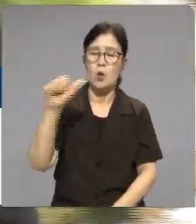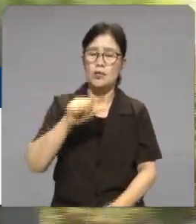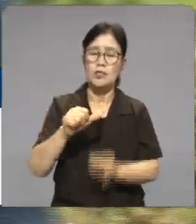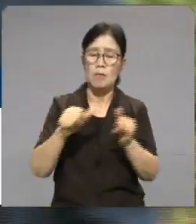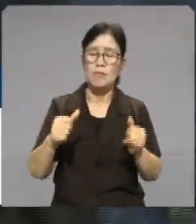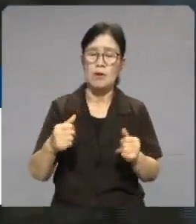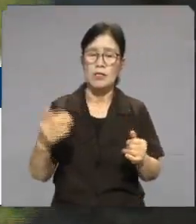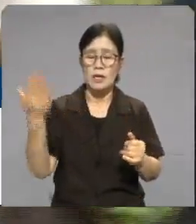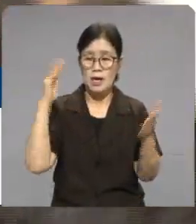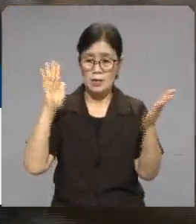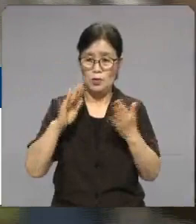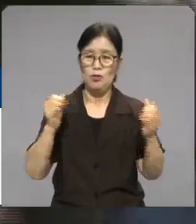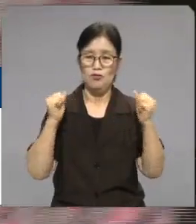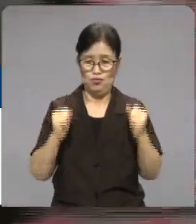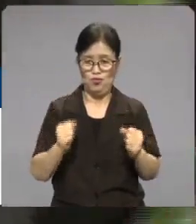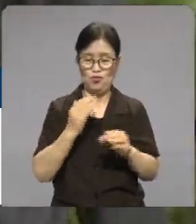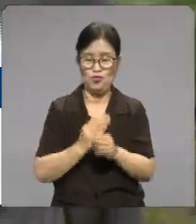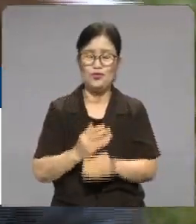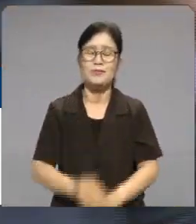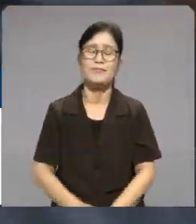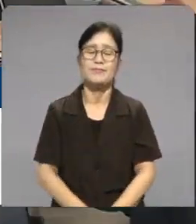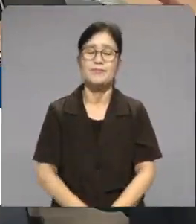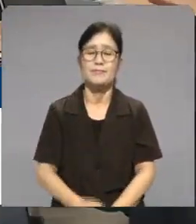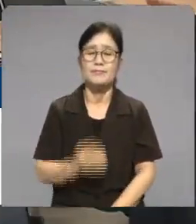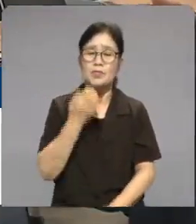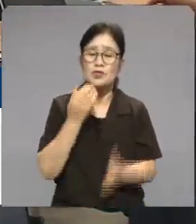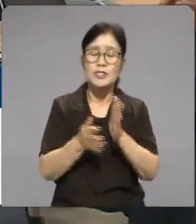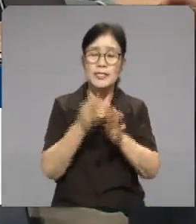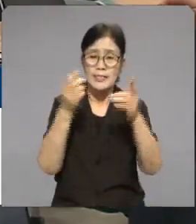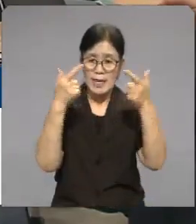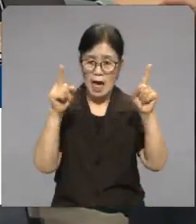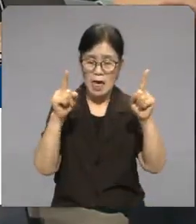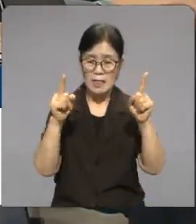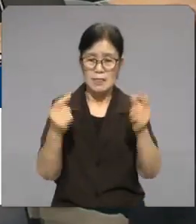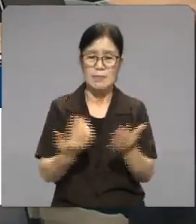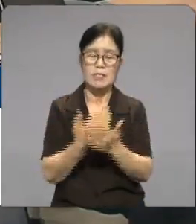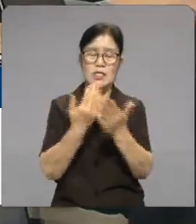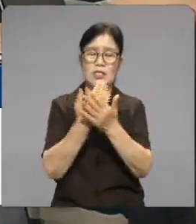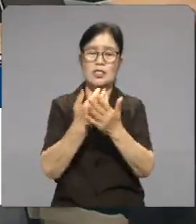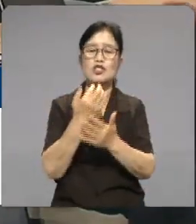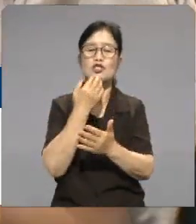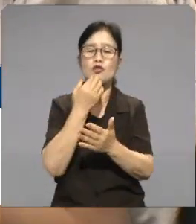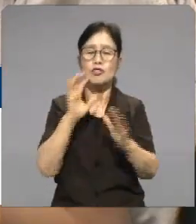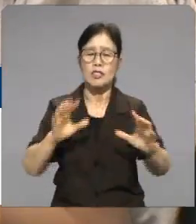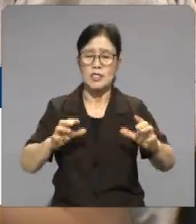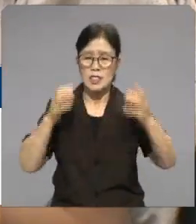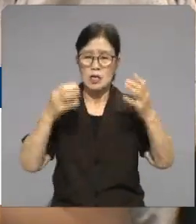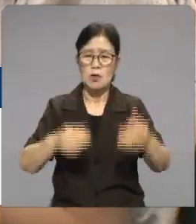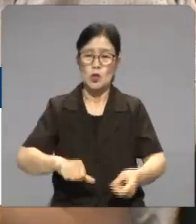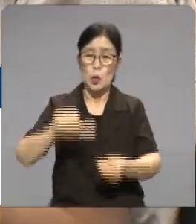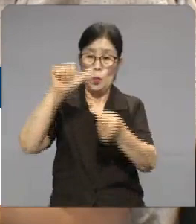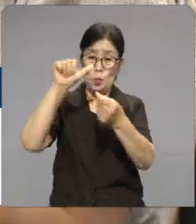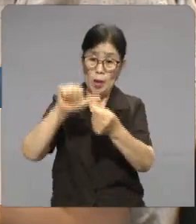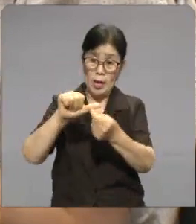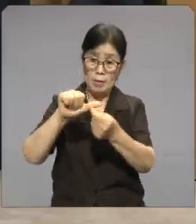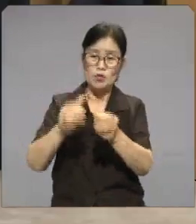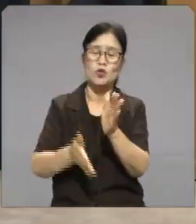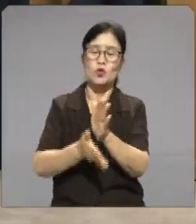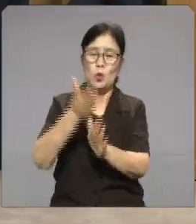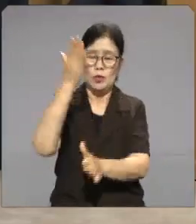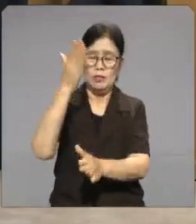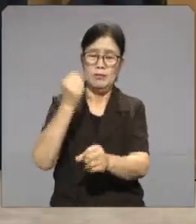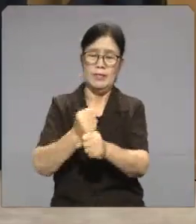재학 중입니다. 서울시는 이 같은 대학 자원을 발전시켜 서울을 글로벌 톱5 도시로